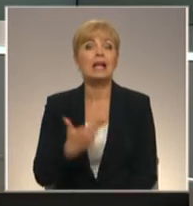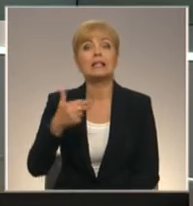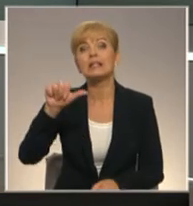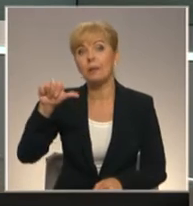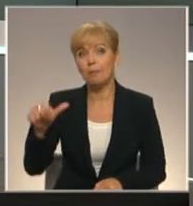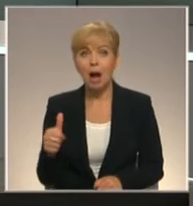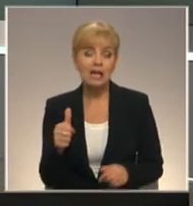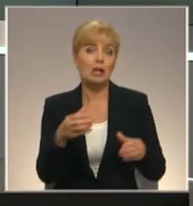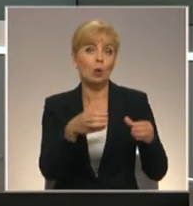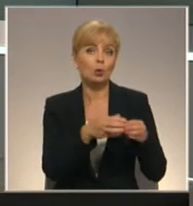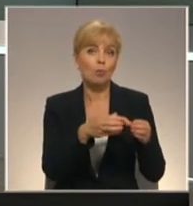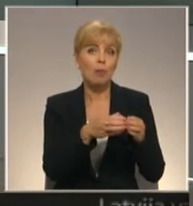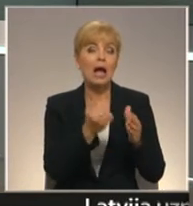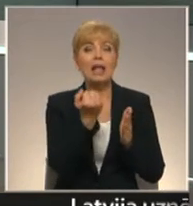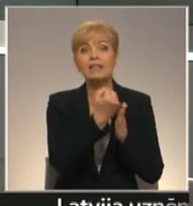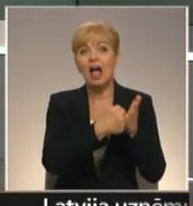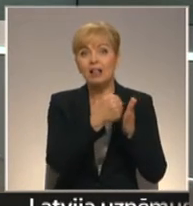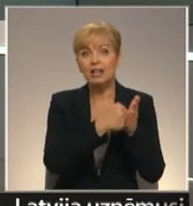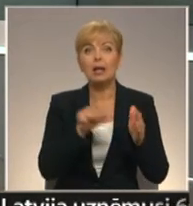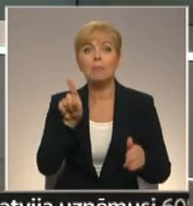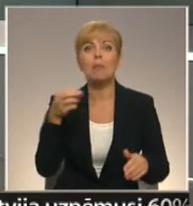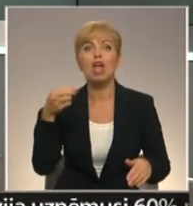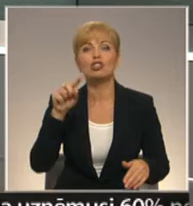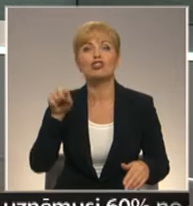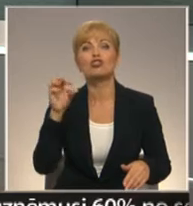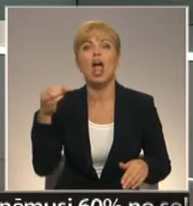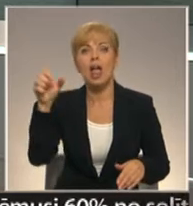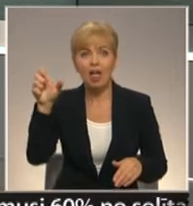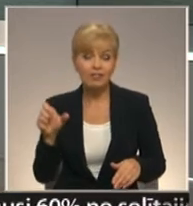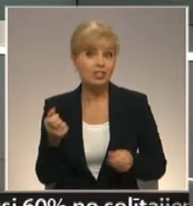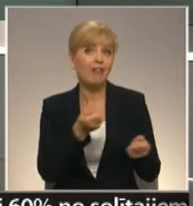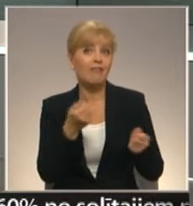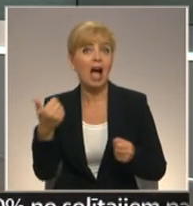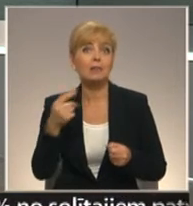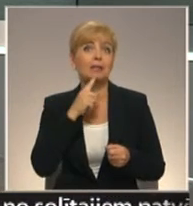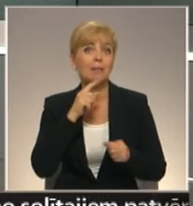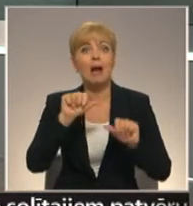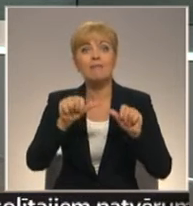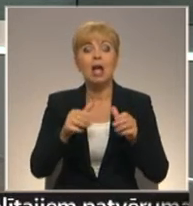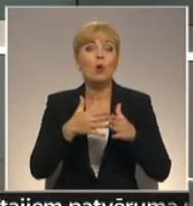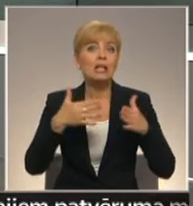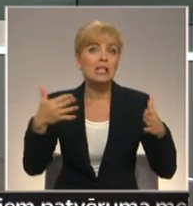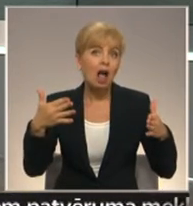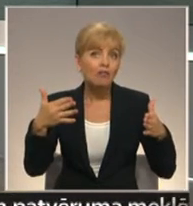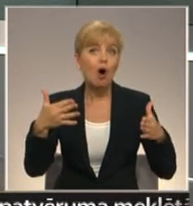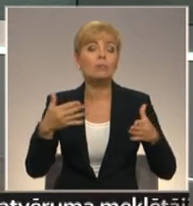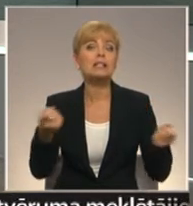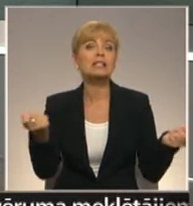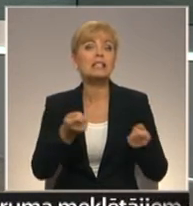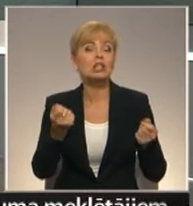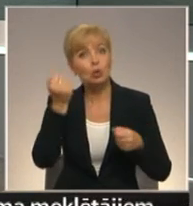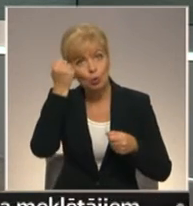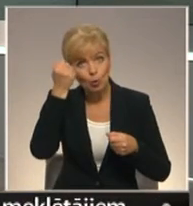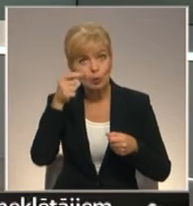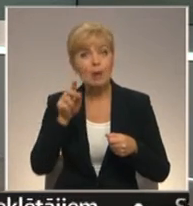Trīs mākslinieku grupa tēlnieka Egona Perševice vadībā šobrīd Liepājā veido lielformāta zirga skulptūru, kas jūnija